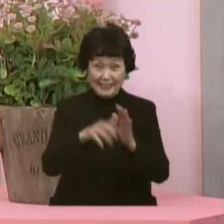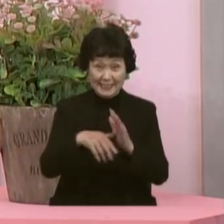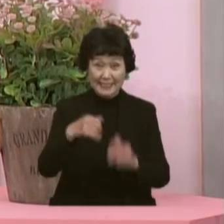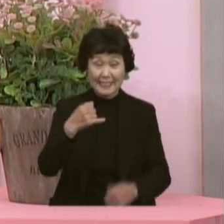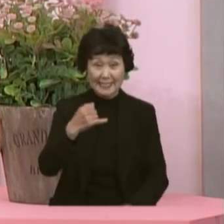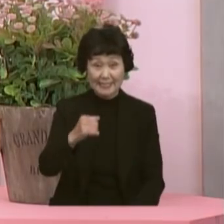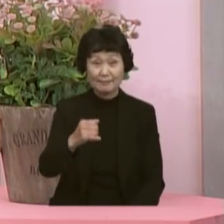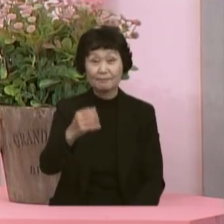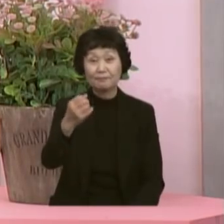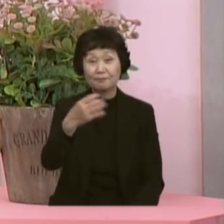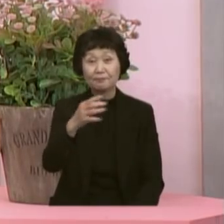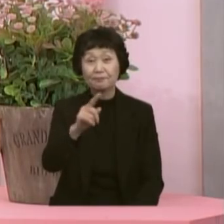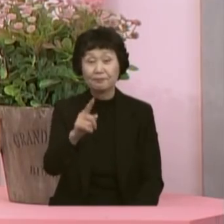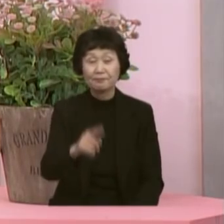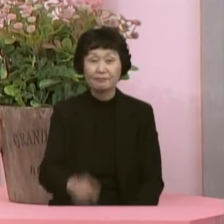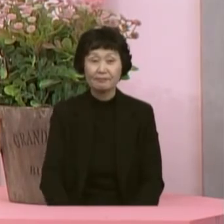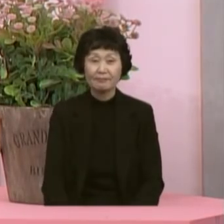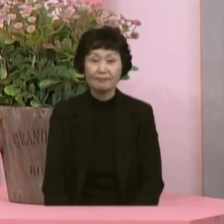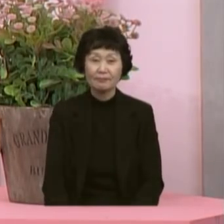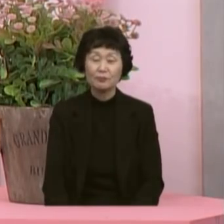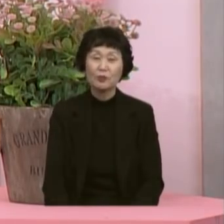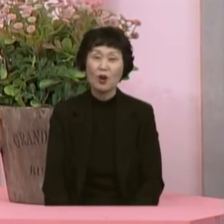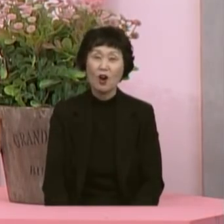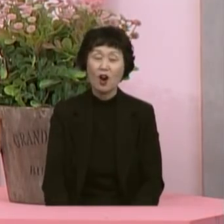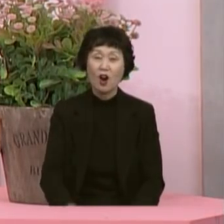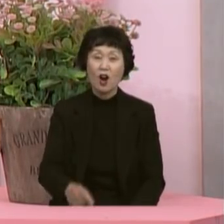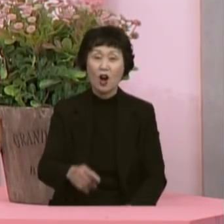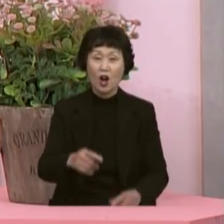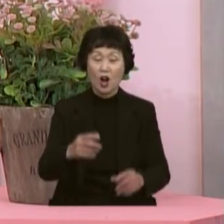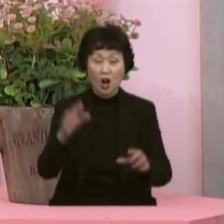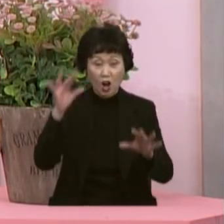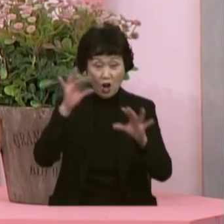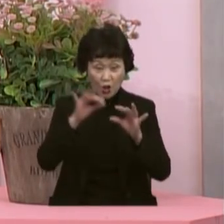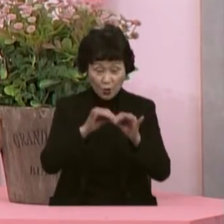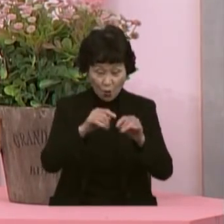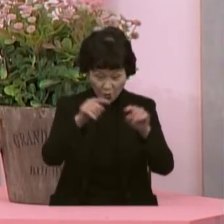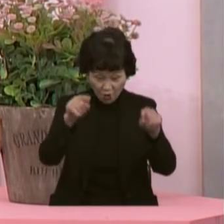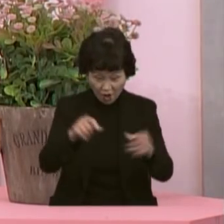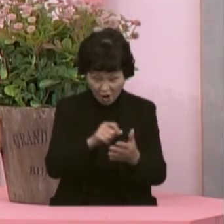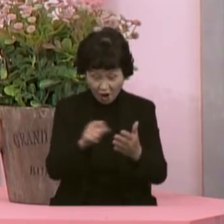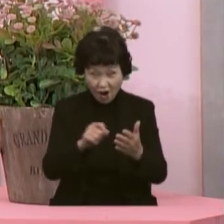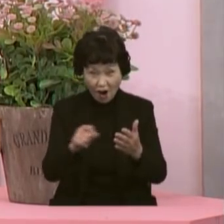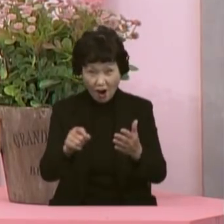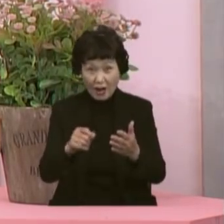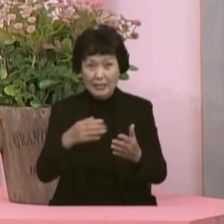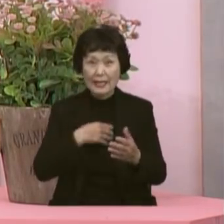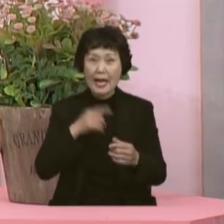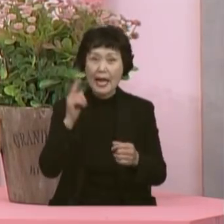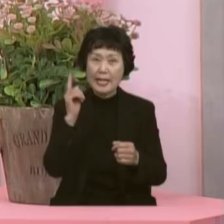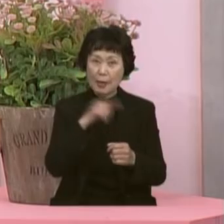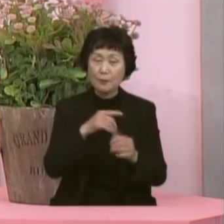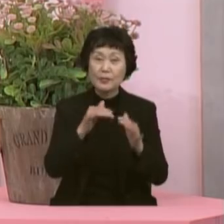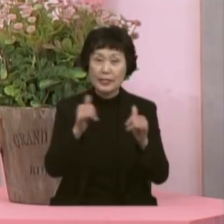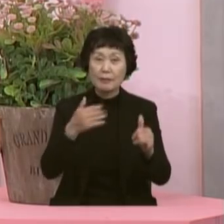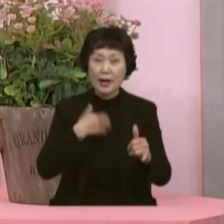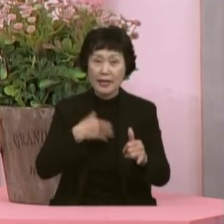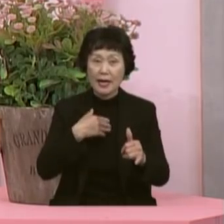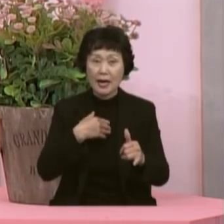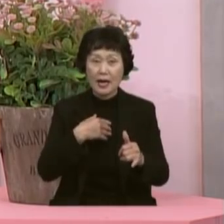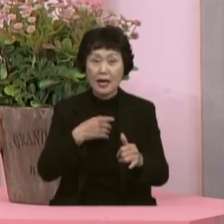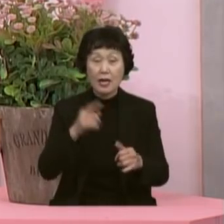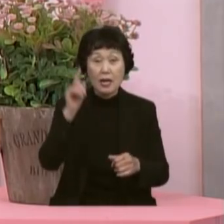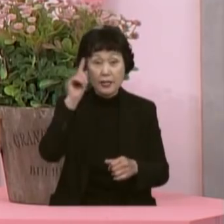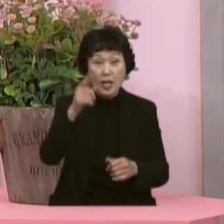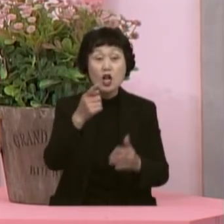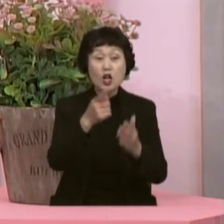자기가 동의서를 써요. 수술 전날. 근데 저는 정말 제가 나쁜 놈이라는 걸 안 게 의사 선생님이 물어봐요. 내일 수술 받으실